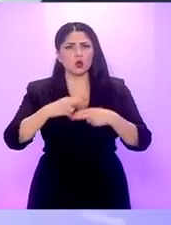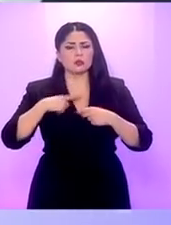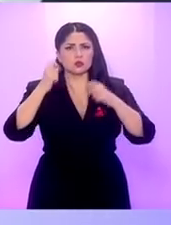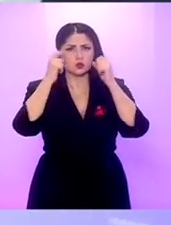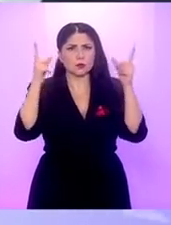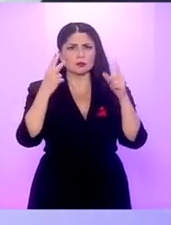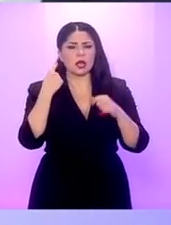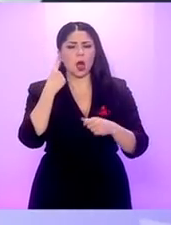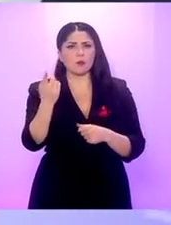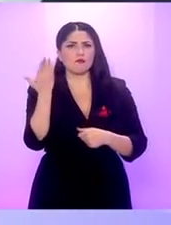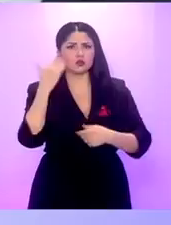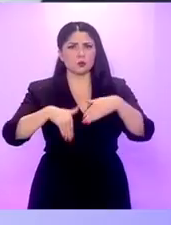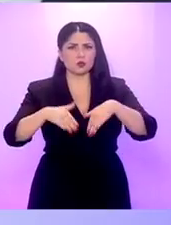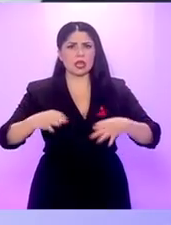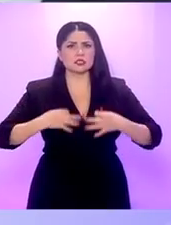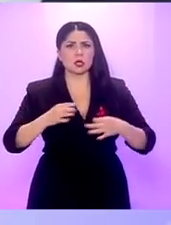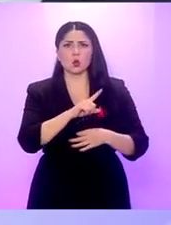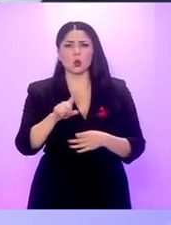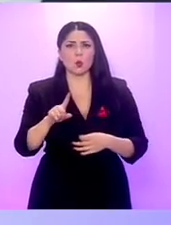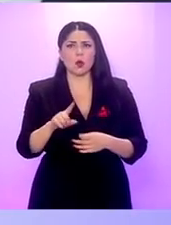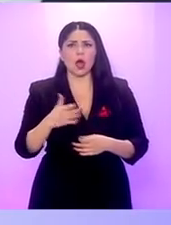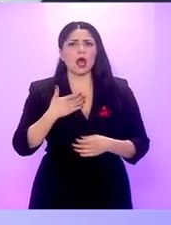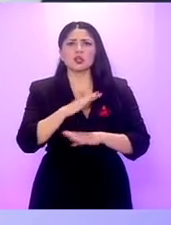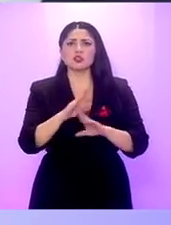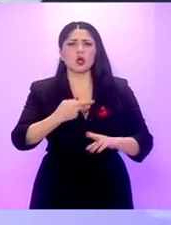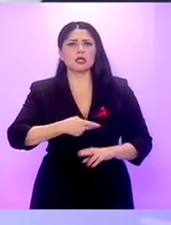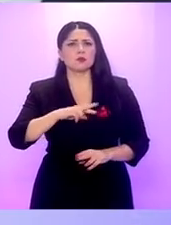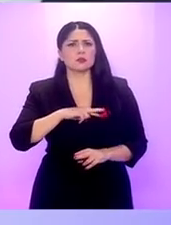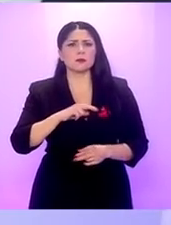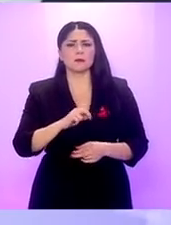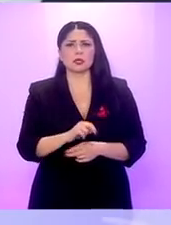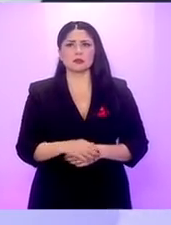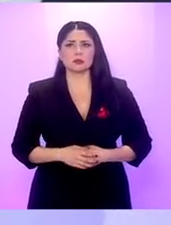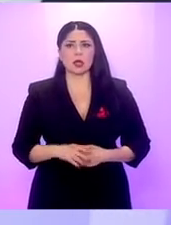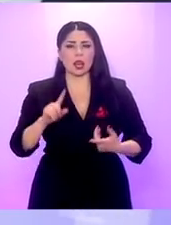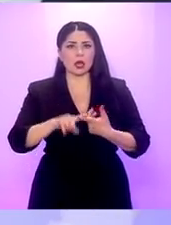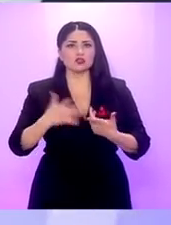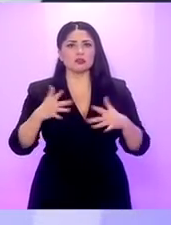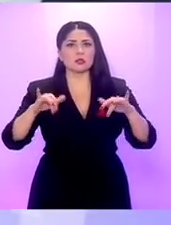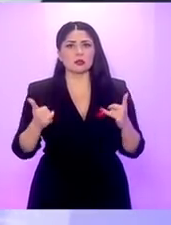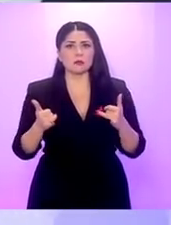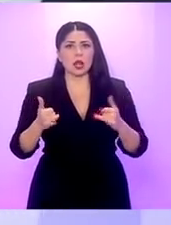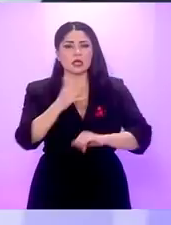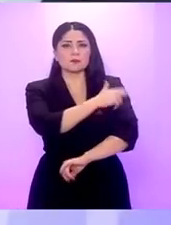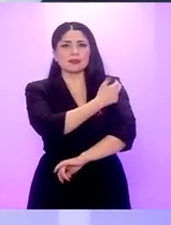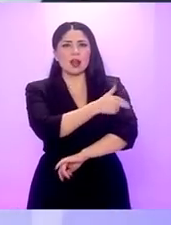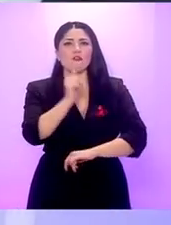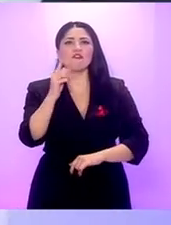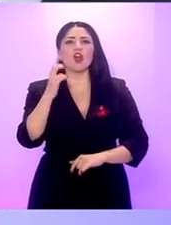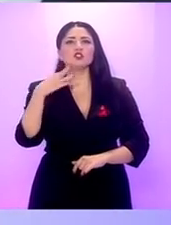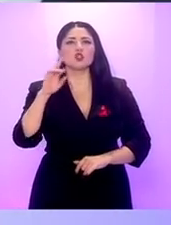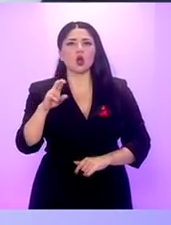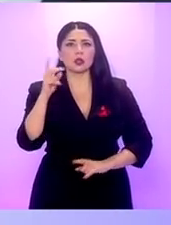pe fostul ministru al Sănătății că nu are niciun fel de atribuție și niciun fel de responsabilitate în legătură cu ce s-a întâmplat la Puișor,